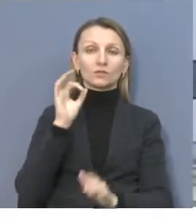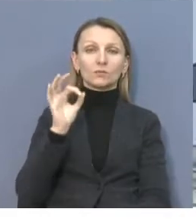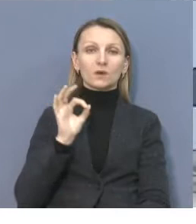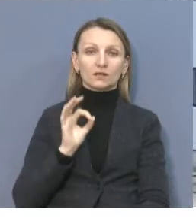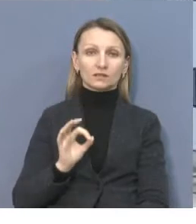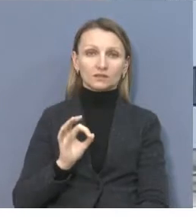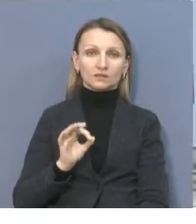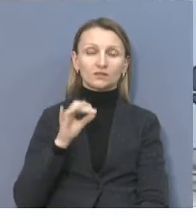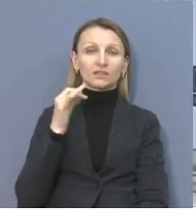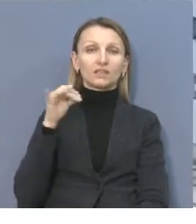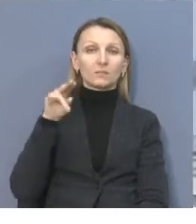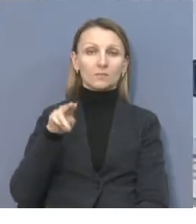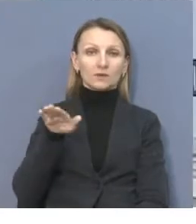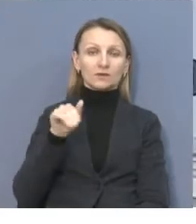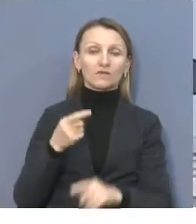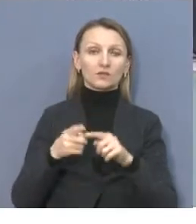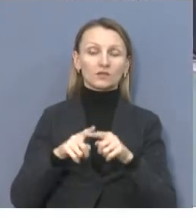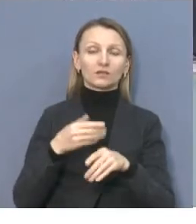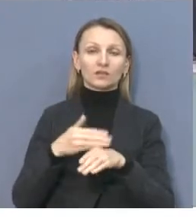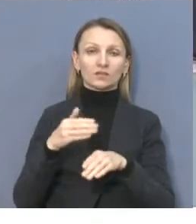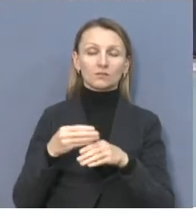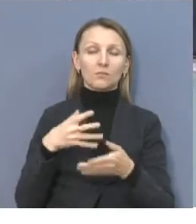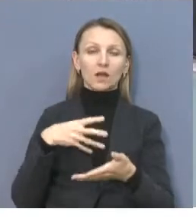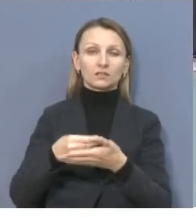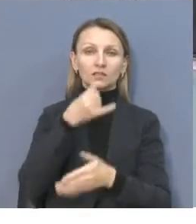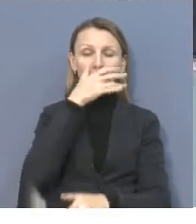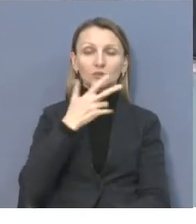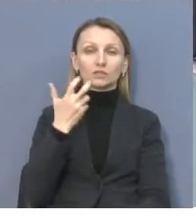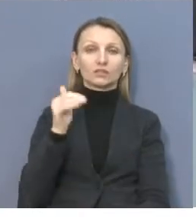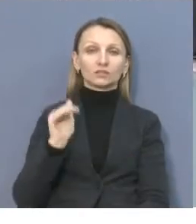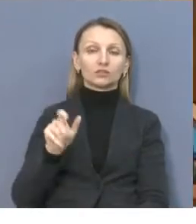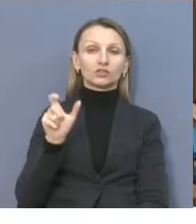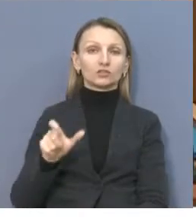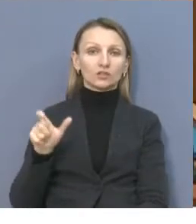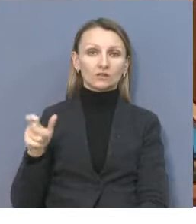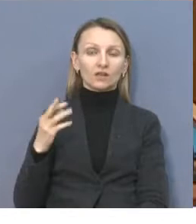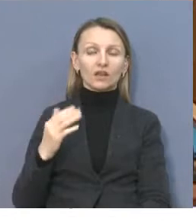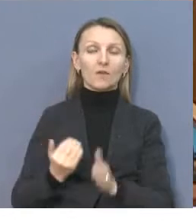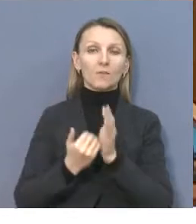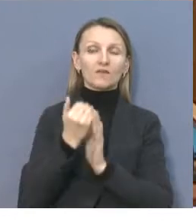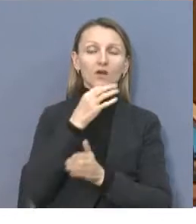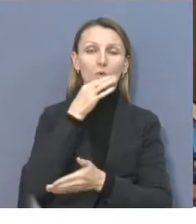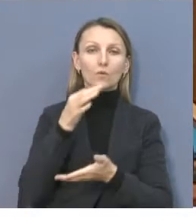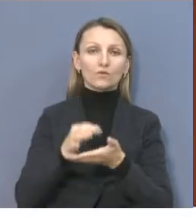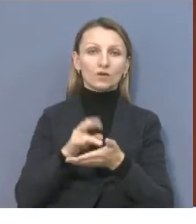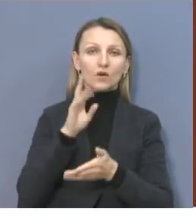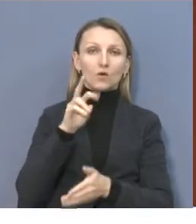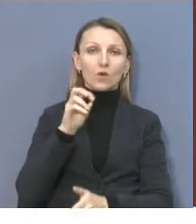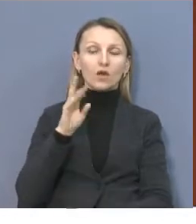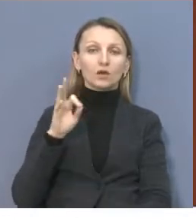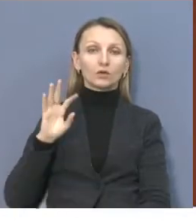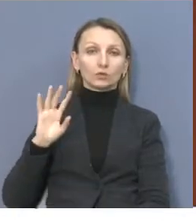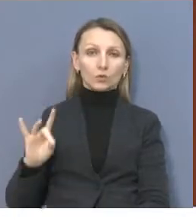индивидуальных заемщиков имеют просрочку точнее около 300 тысяч человек для повышения ответственности коллекторских агентств